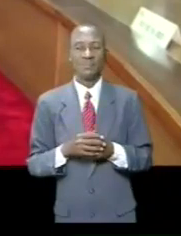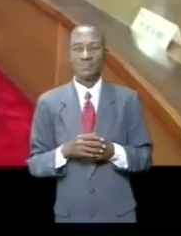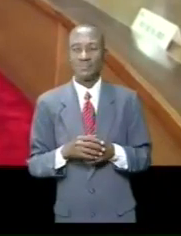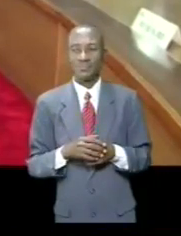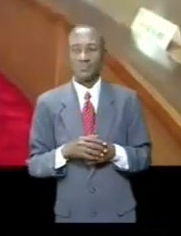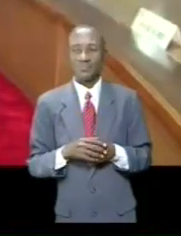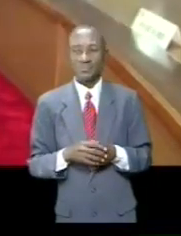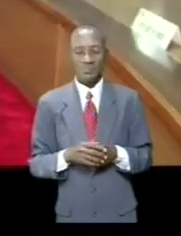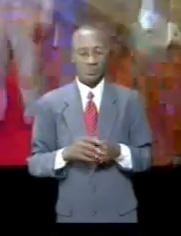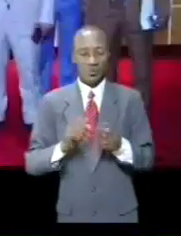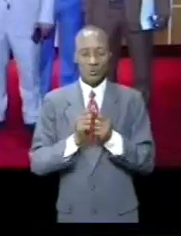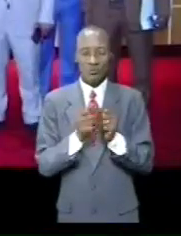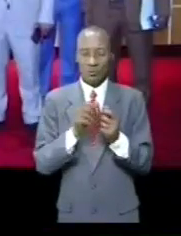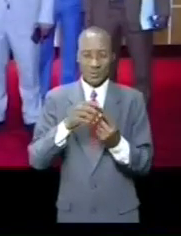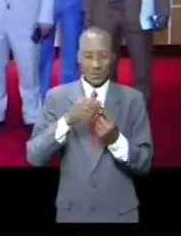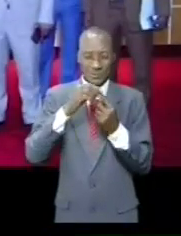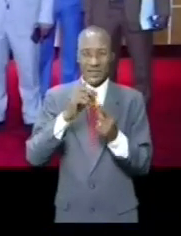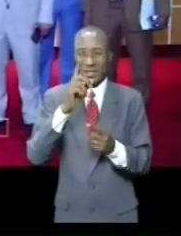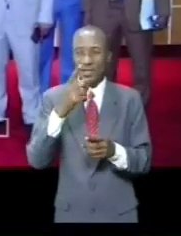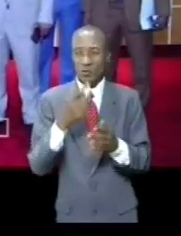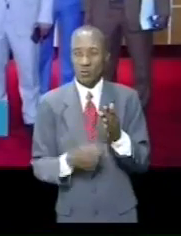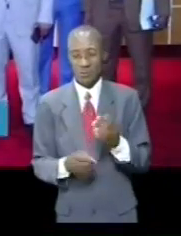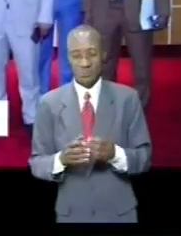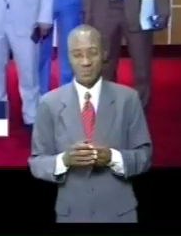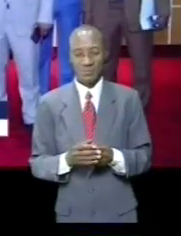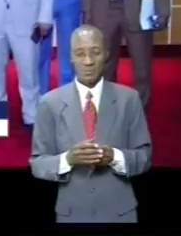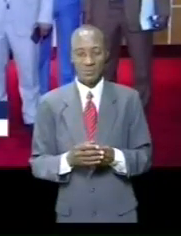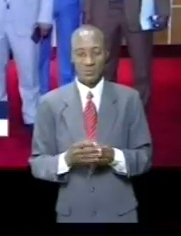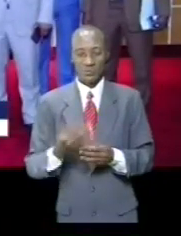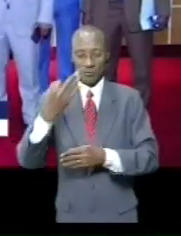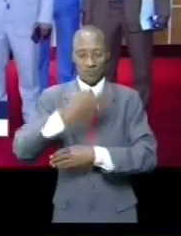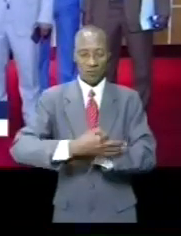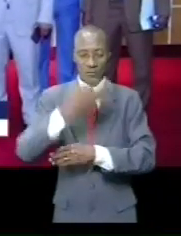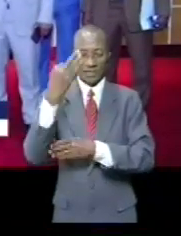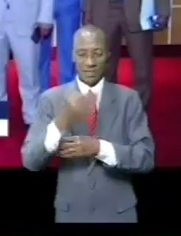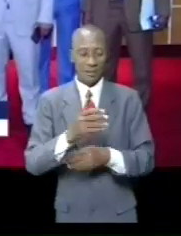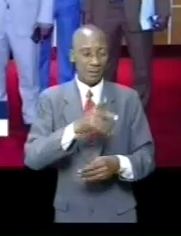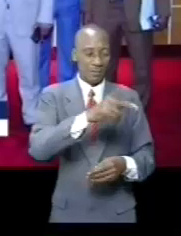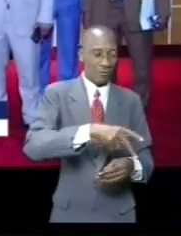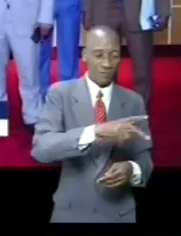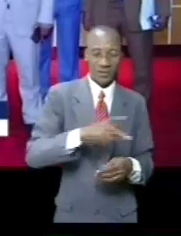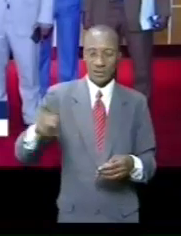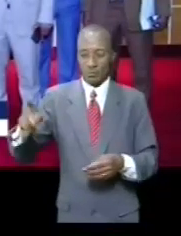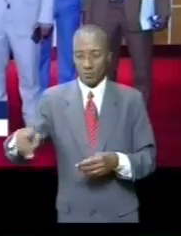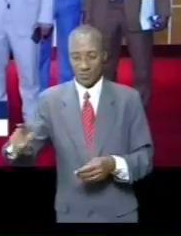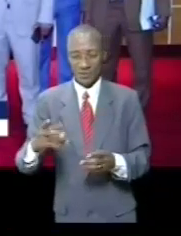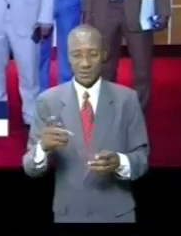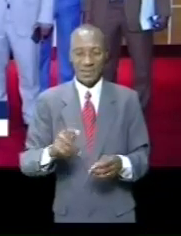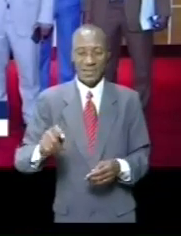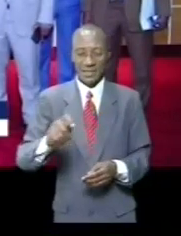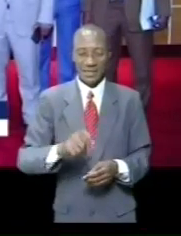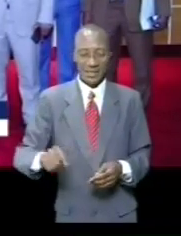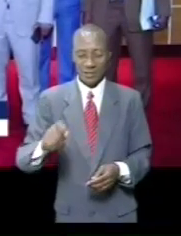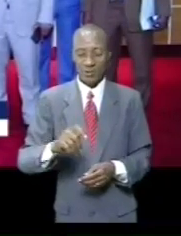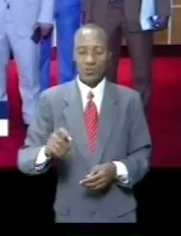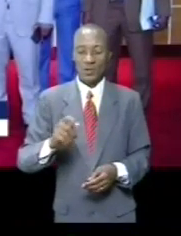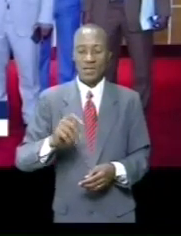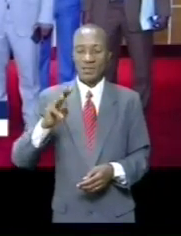situation particulière dans les limites entre les deux provinces, particulièrement dans les territoires de Demba et